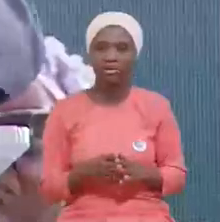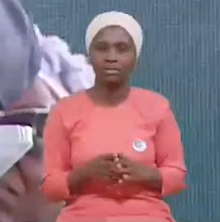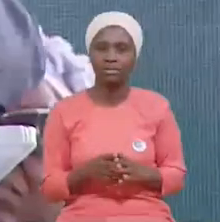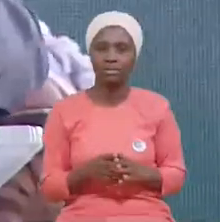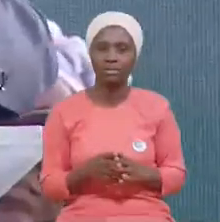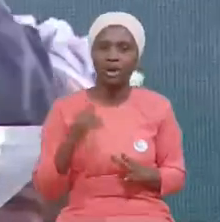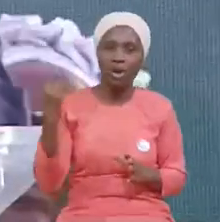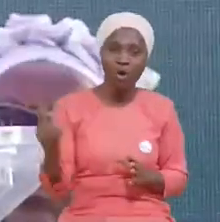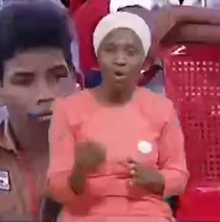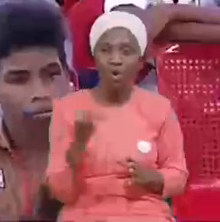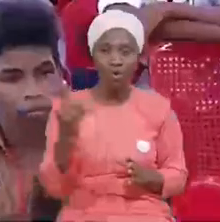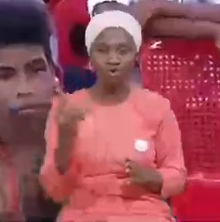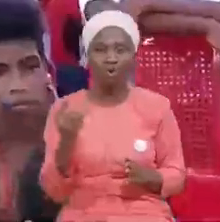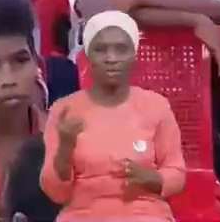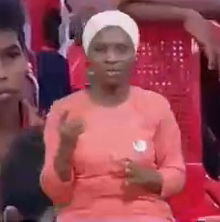toujours plein et complet.